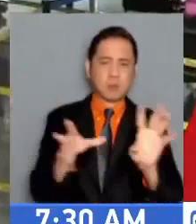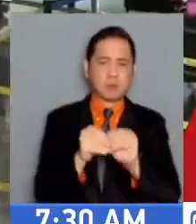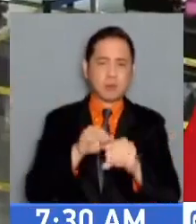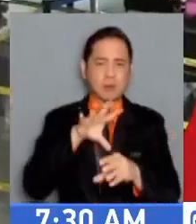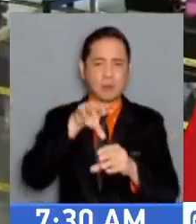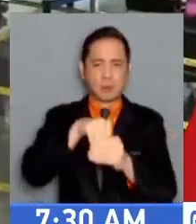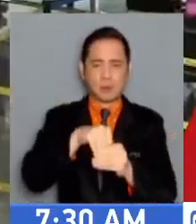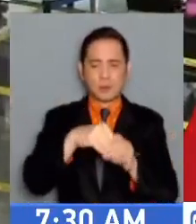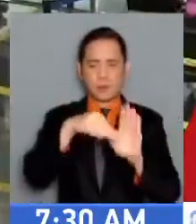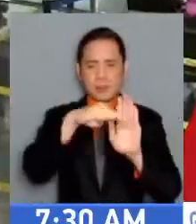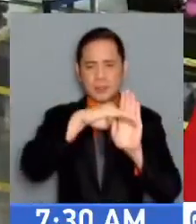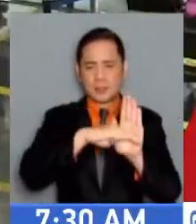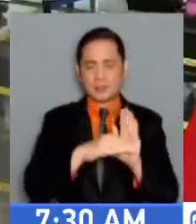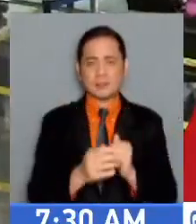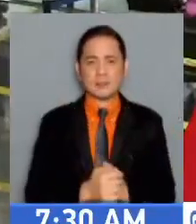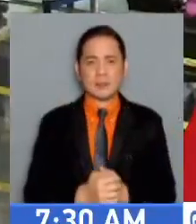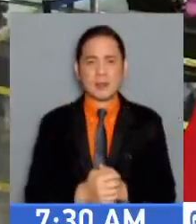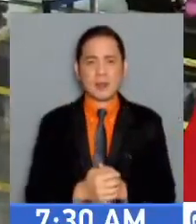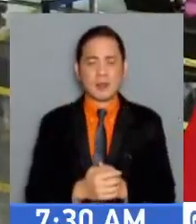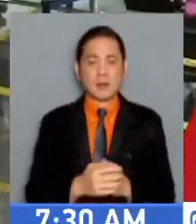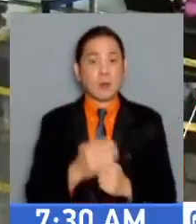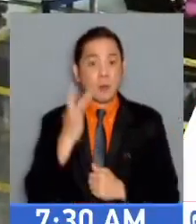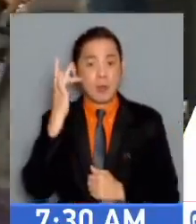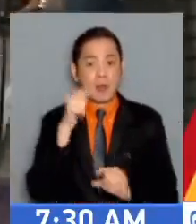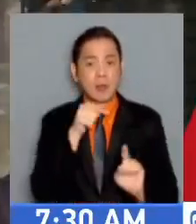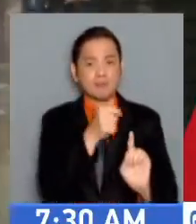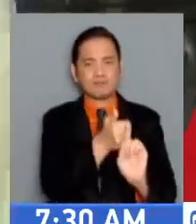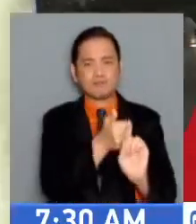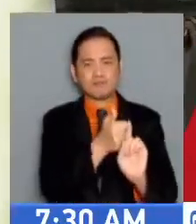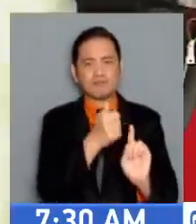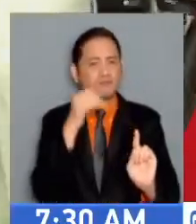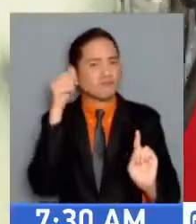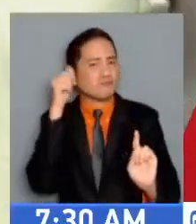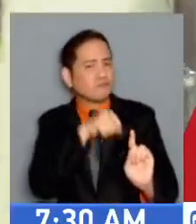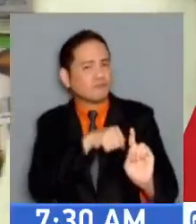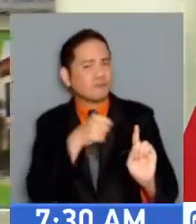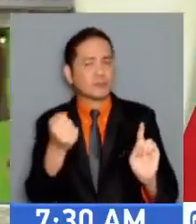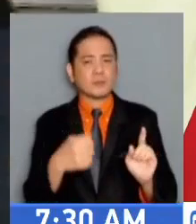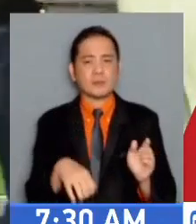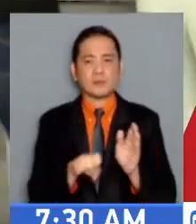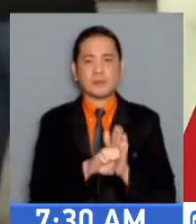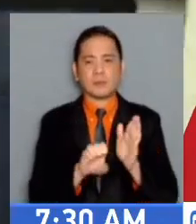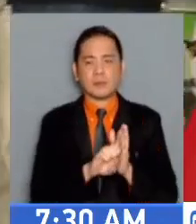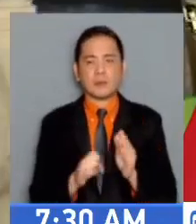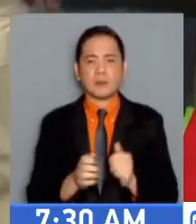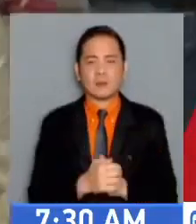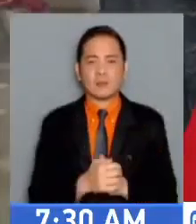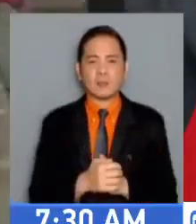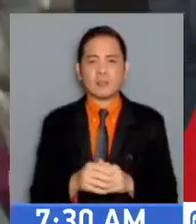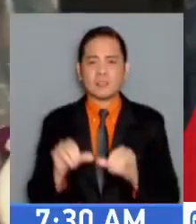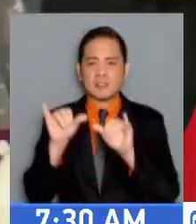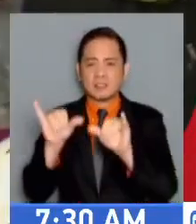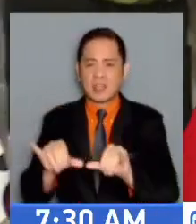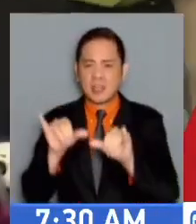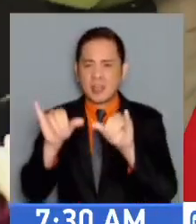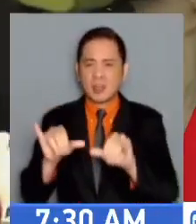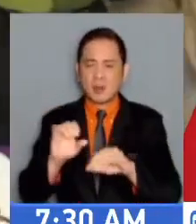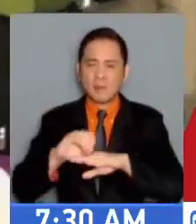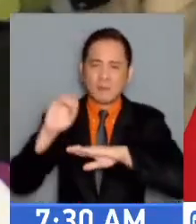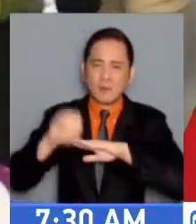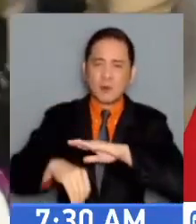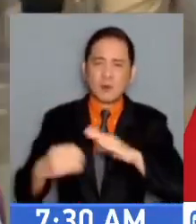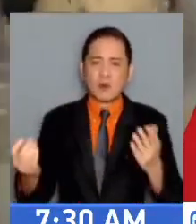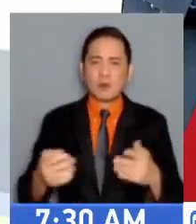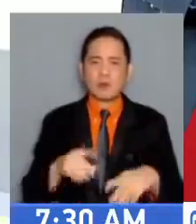different immigration violations. Kasama na rin po doon yung mga indigency, mga overstaying, and other such violations. Pero parang